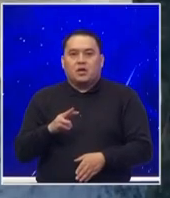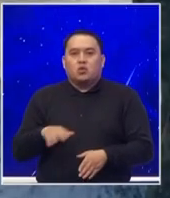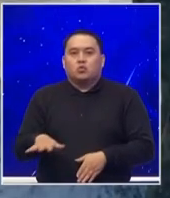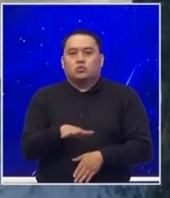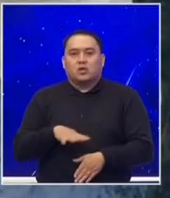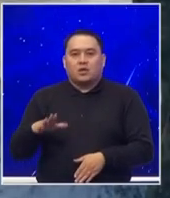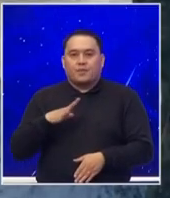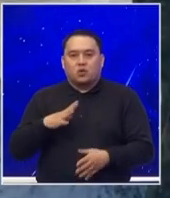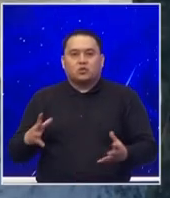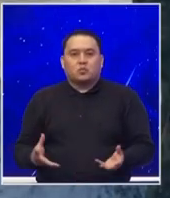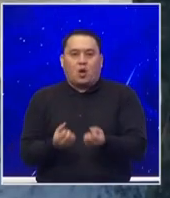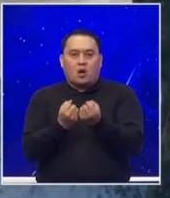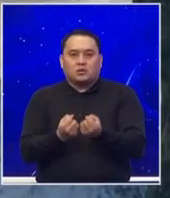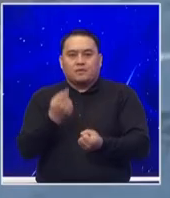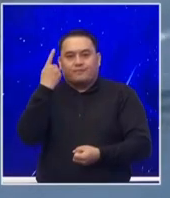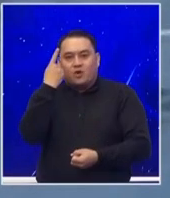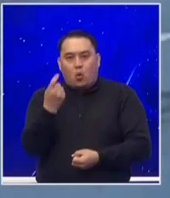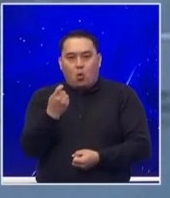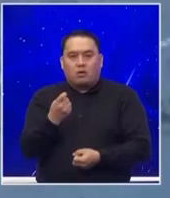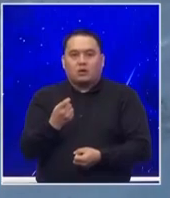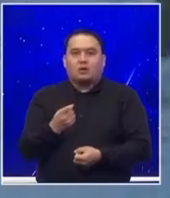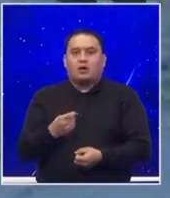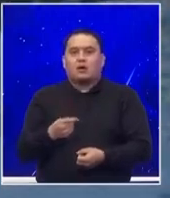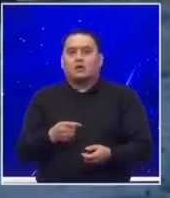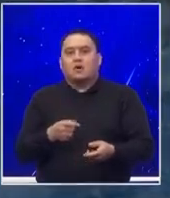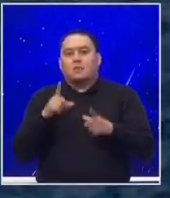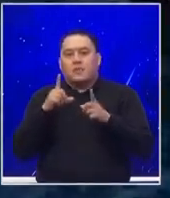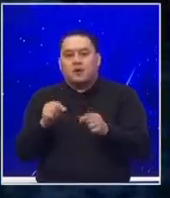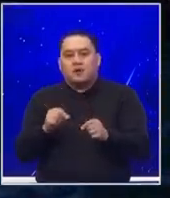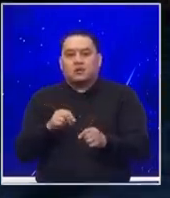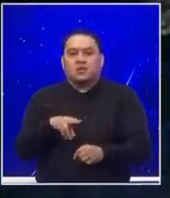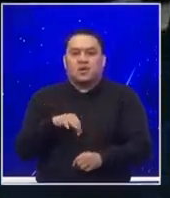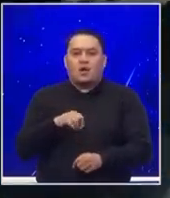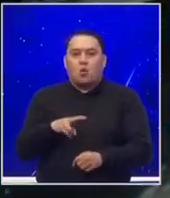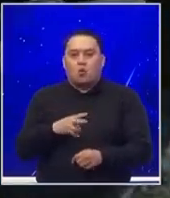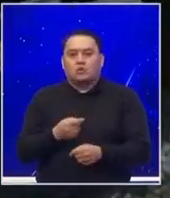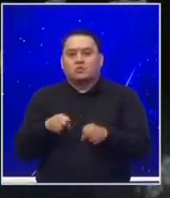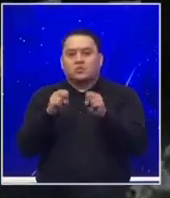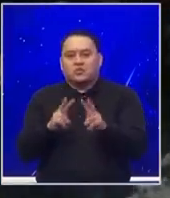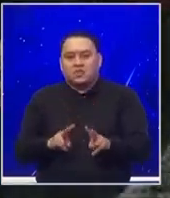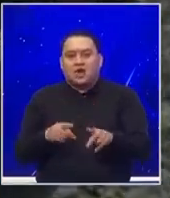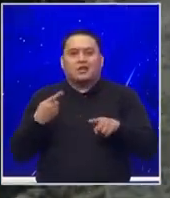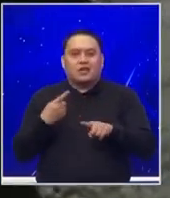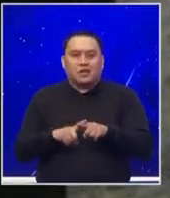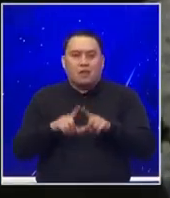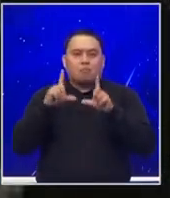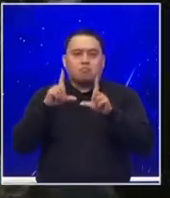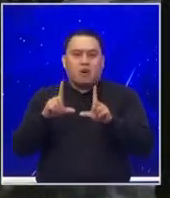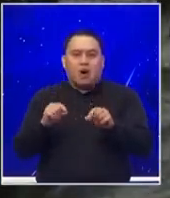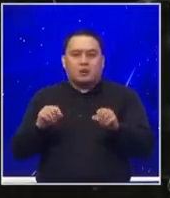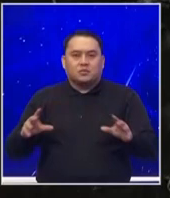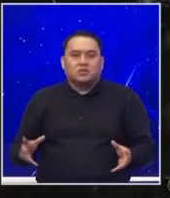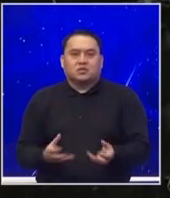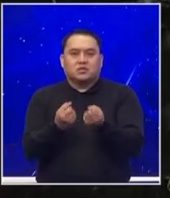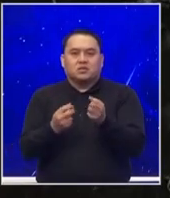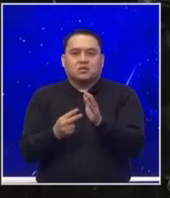болған. Құтқарушылар келіп түскен хабарламадан кейін аталған учаскеге шыққан. КамАЗ, Трикол, Шнерокоротер, арнайы техникаларымен 8